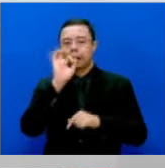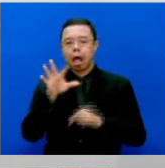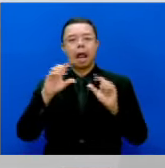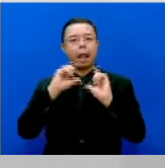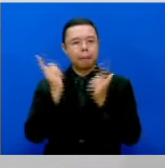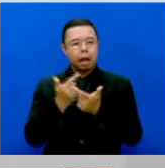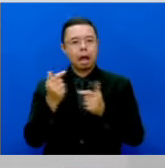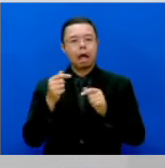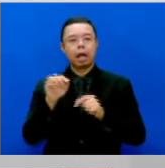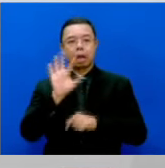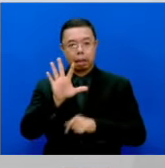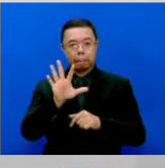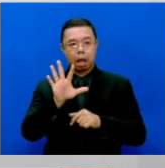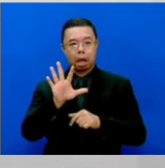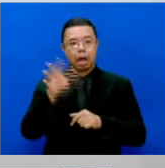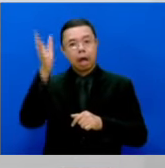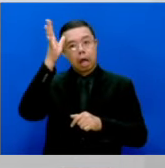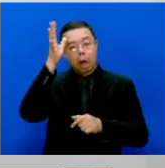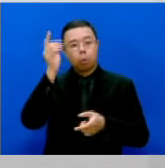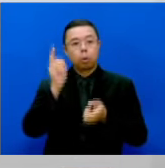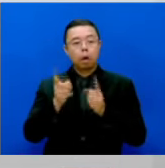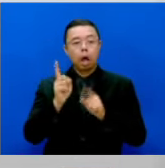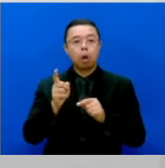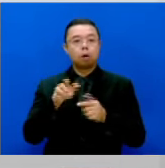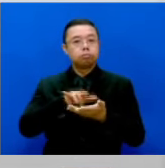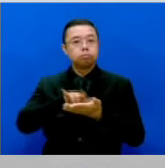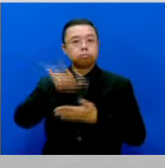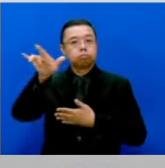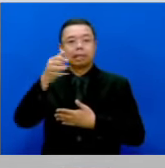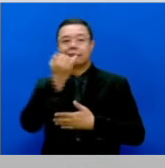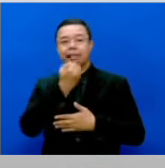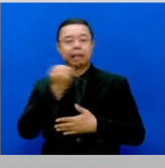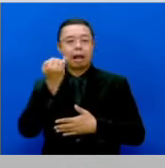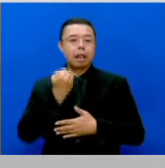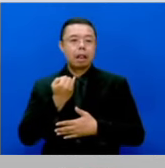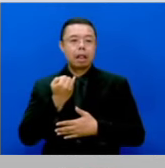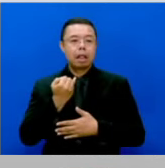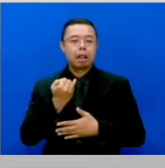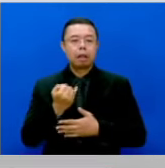kelima kader ini tidak mengetahui sama sekali keberangkatan mereka ke